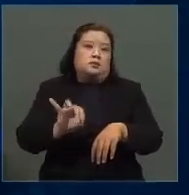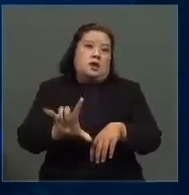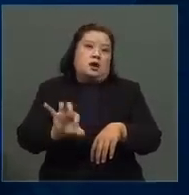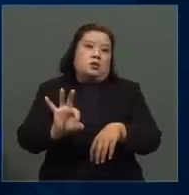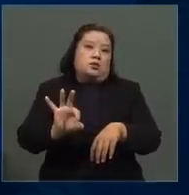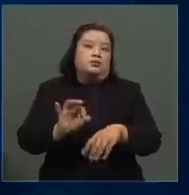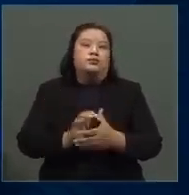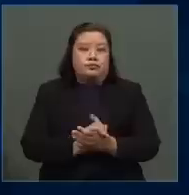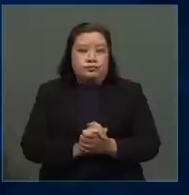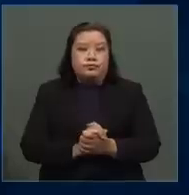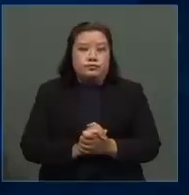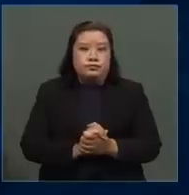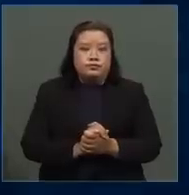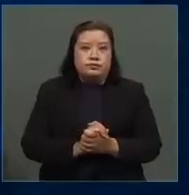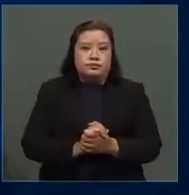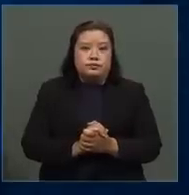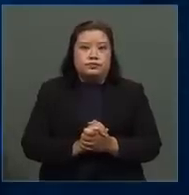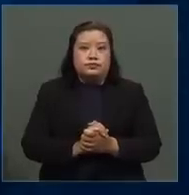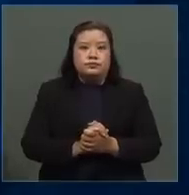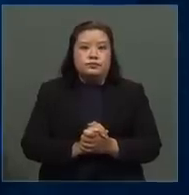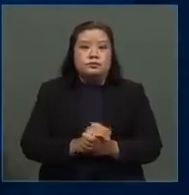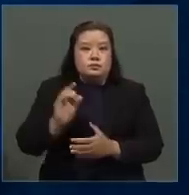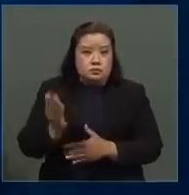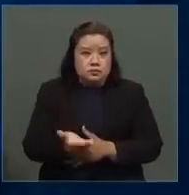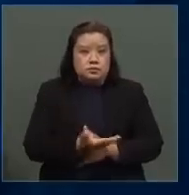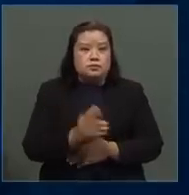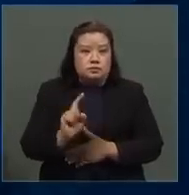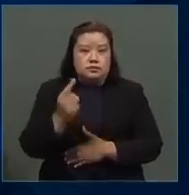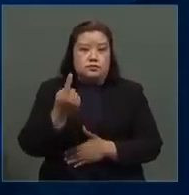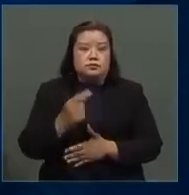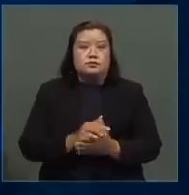ค่ะก็ถัดไปค่ะ